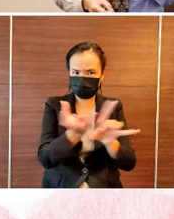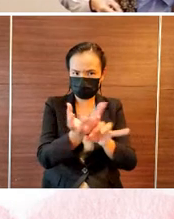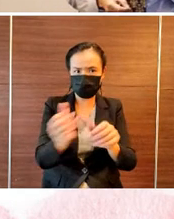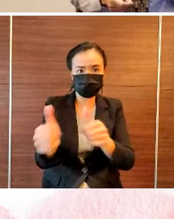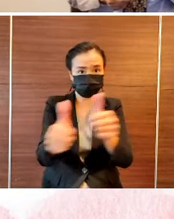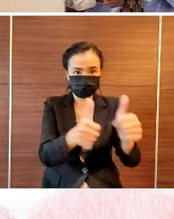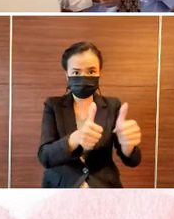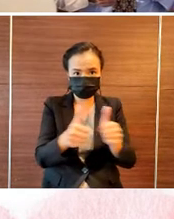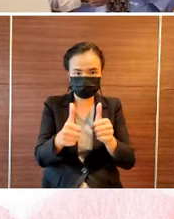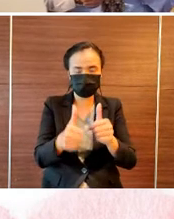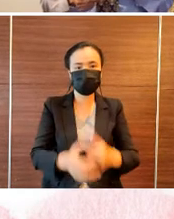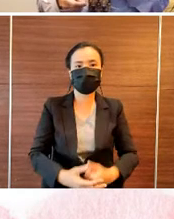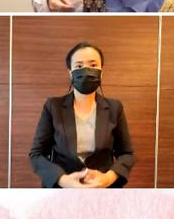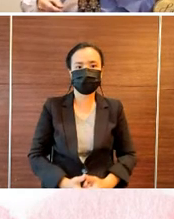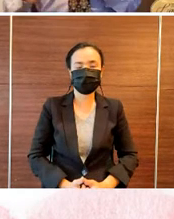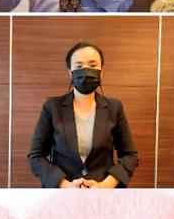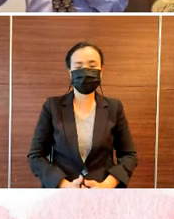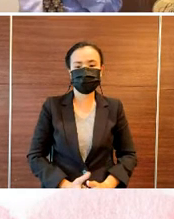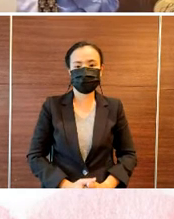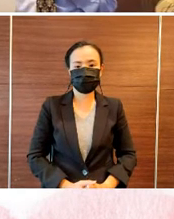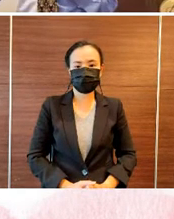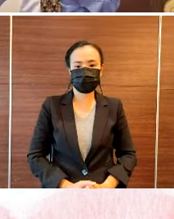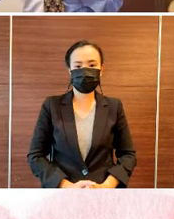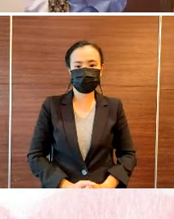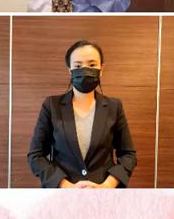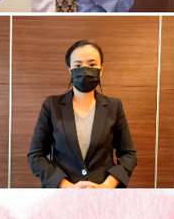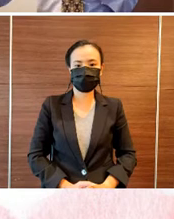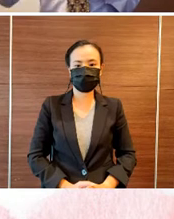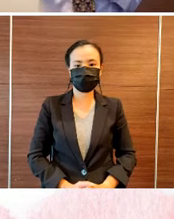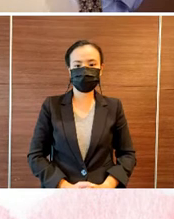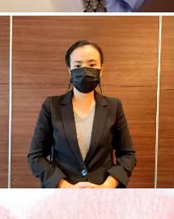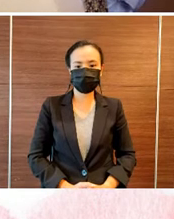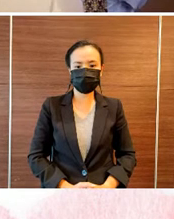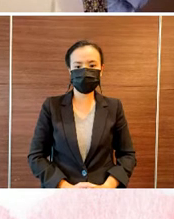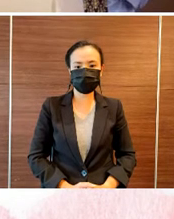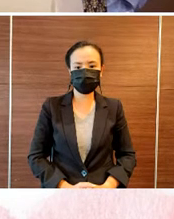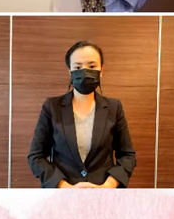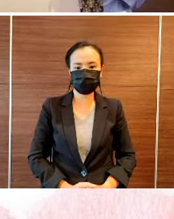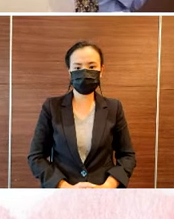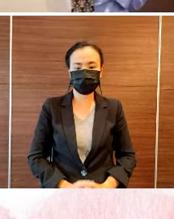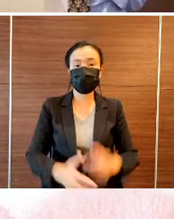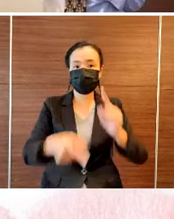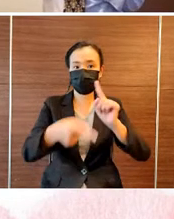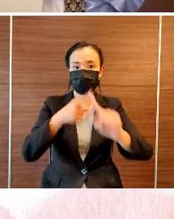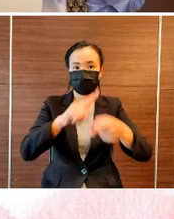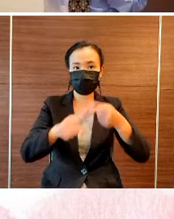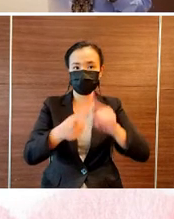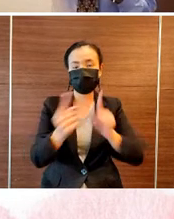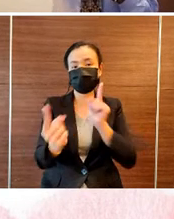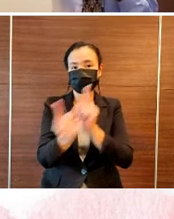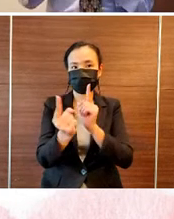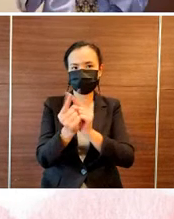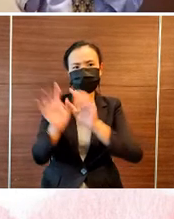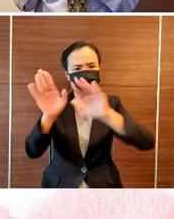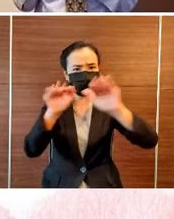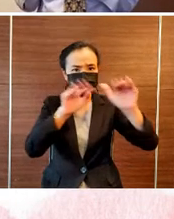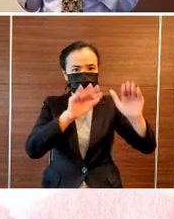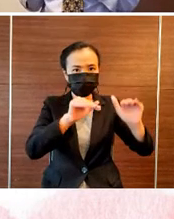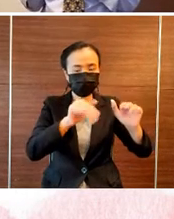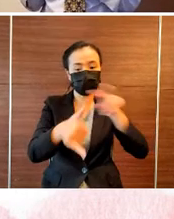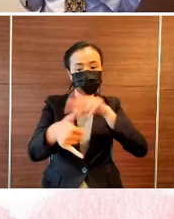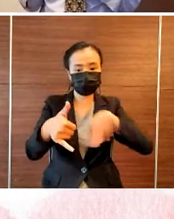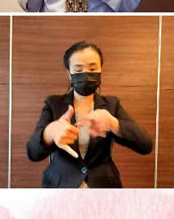ไปนะอันนี้ก็คือง่ายๆนะครับกลุ่มชุมชนนี้ก็ไปหาเพื่อนเขา rich นะแล้วก็ชวนเข้ามาตรวจ